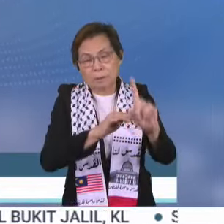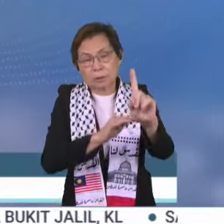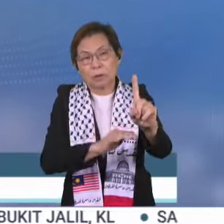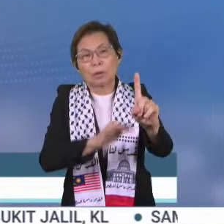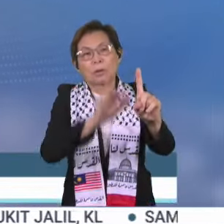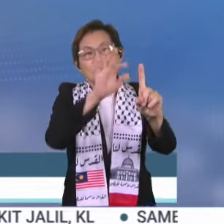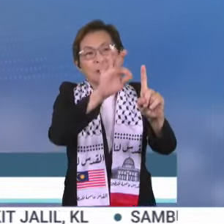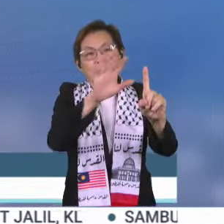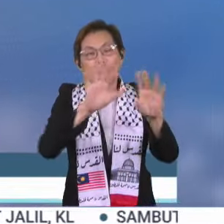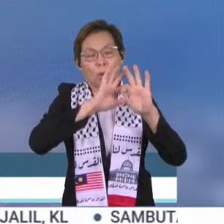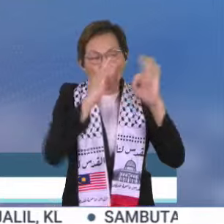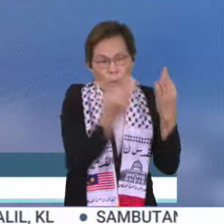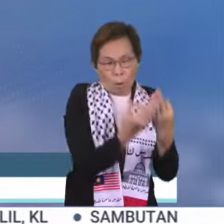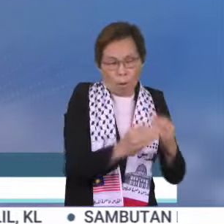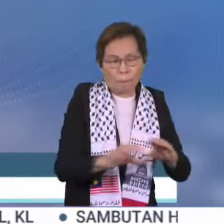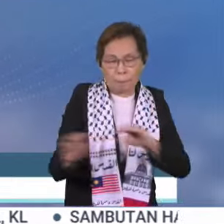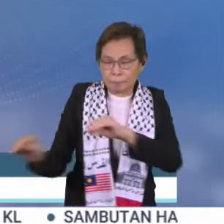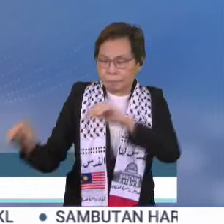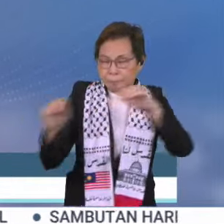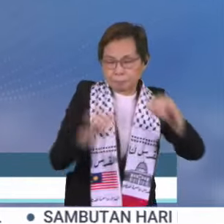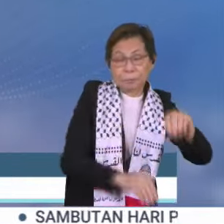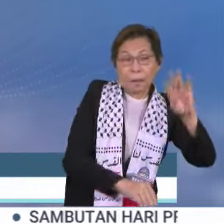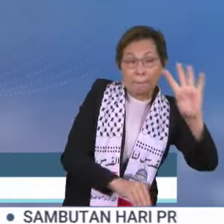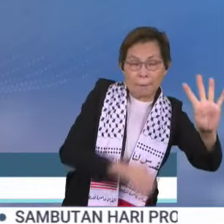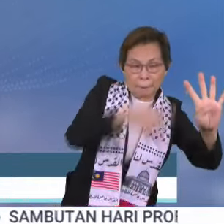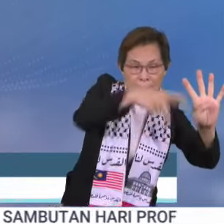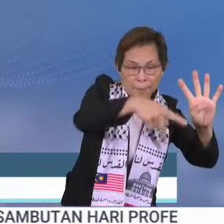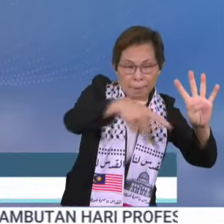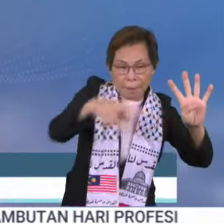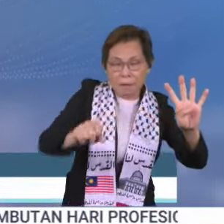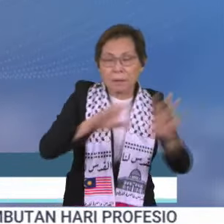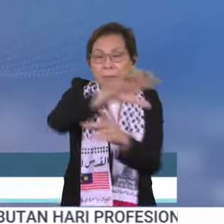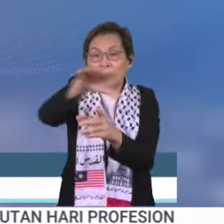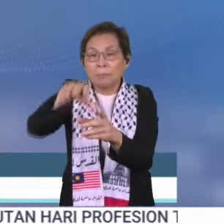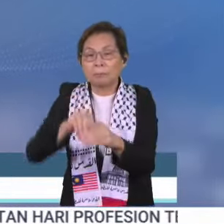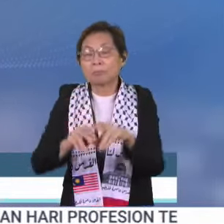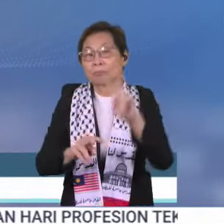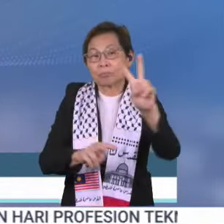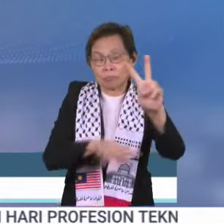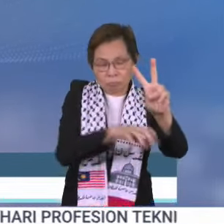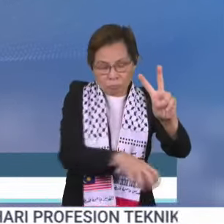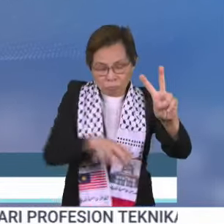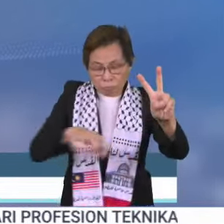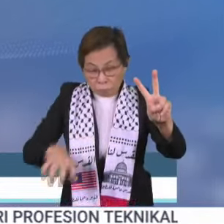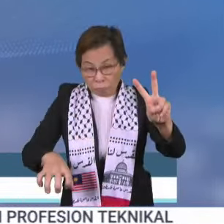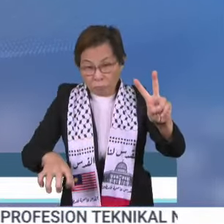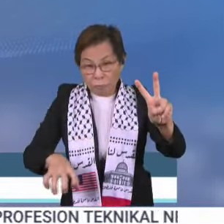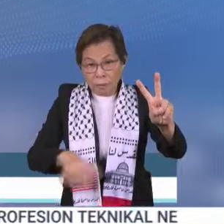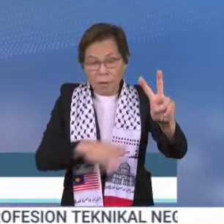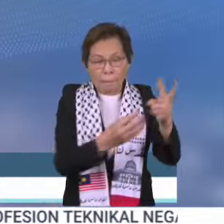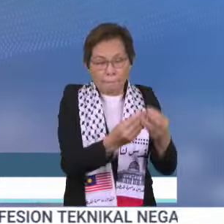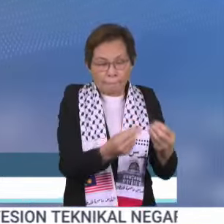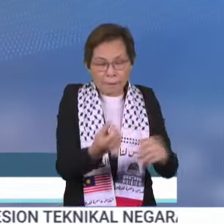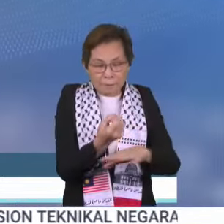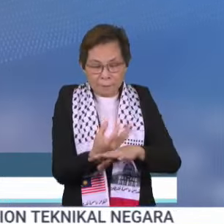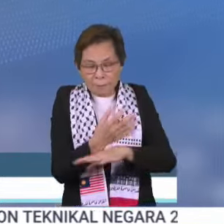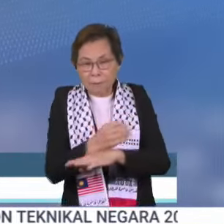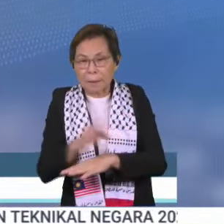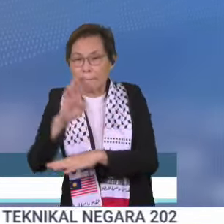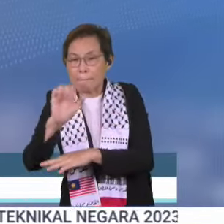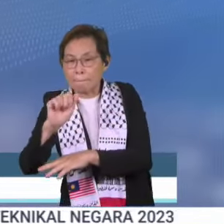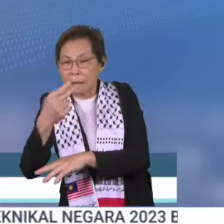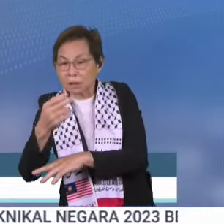195 keluarga dipindahkan ke empat PPS membabitkan dua daerah di negeri itu iaitu Pasir Mas dan